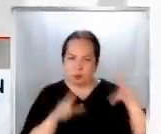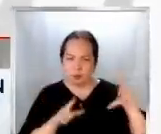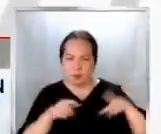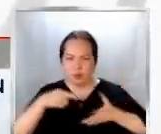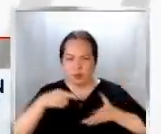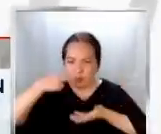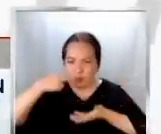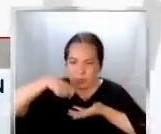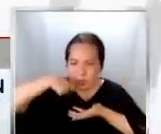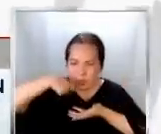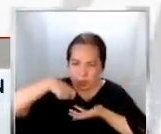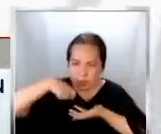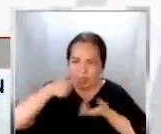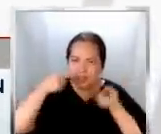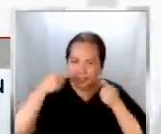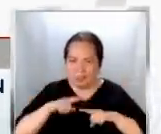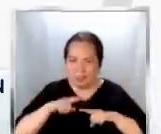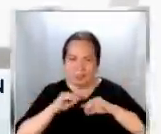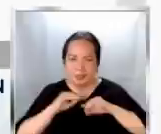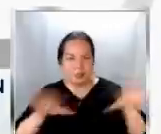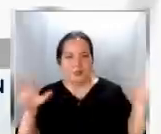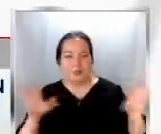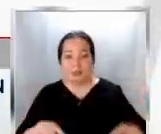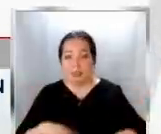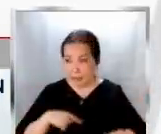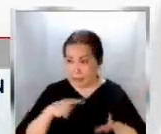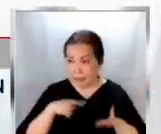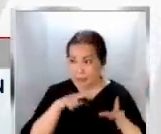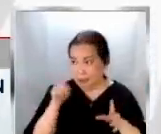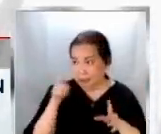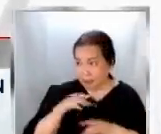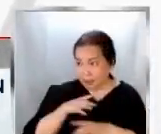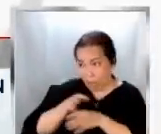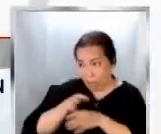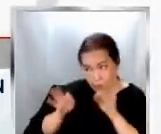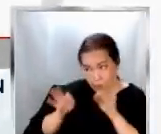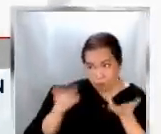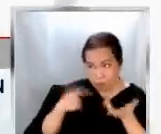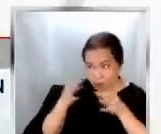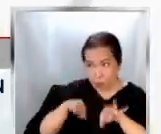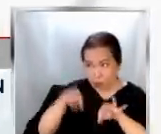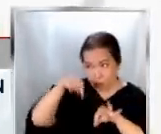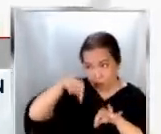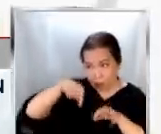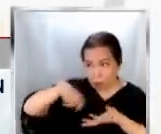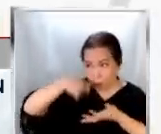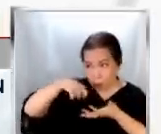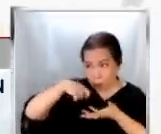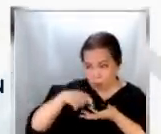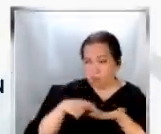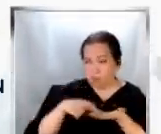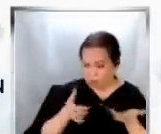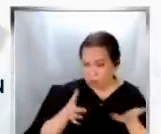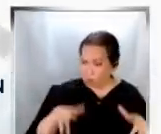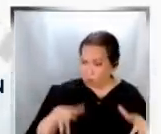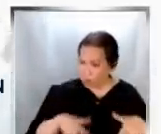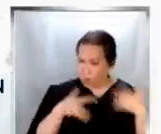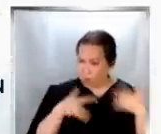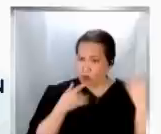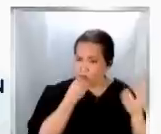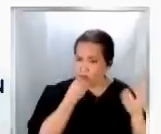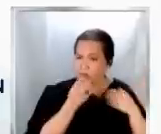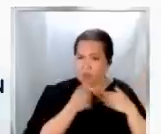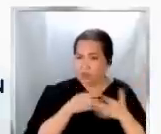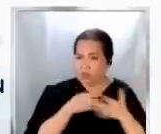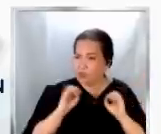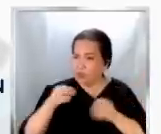media. Essential po ba si lugaw? Hindi. Kasi mabubuhay ang tao na walang lugaw. Ang essential. Kung saan